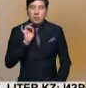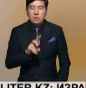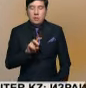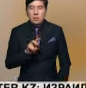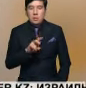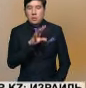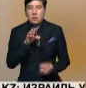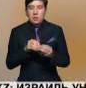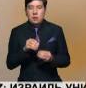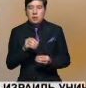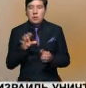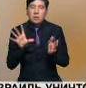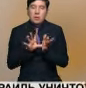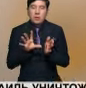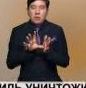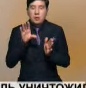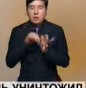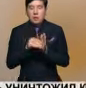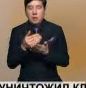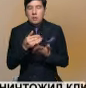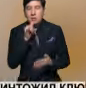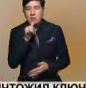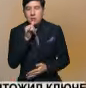изделий, электронных систем потребления,